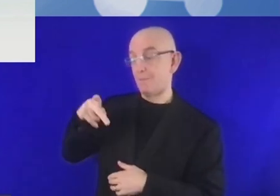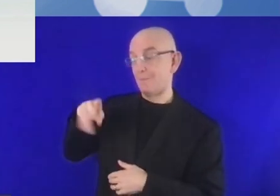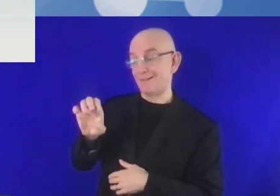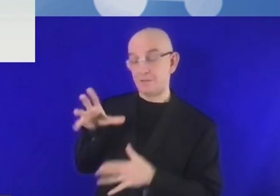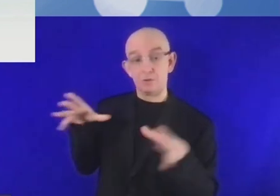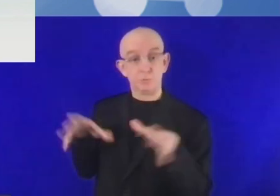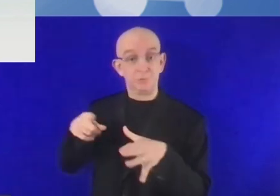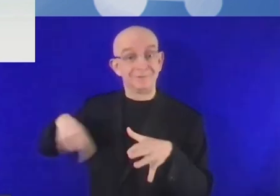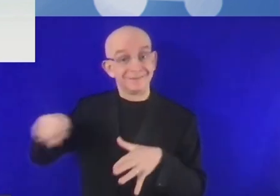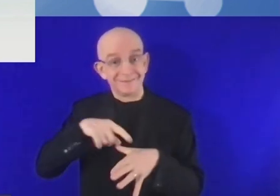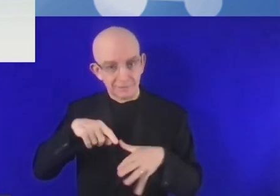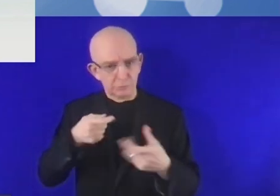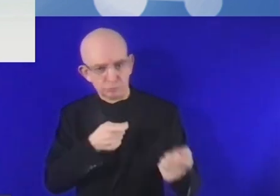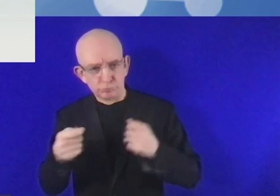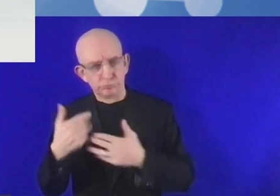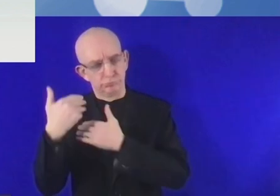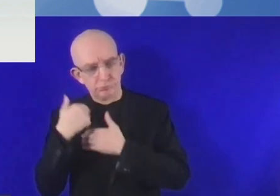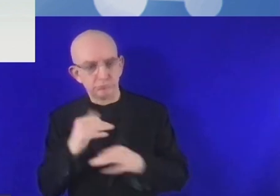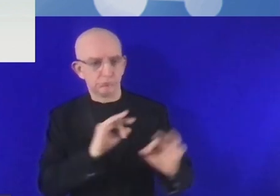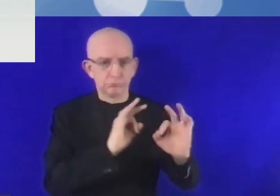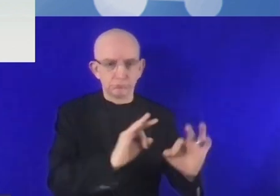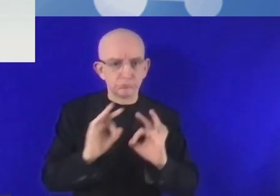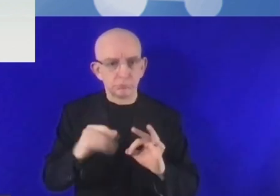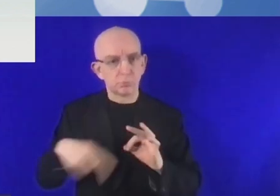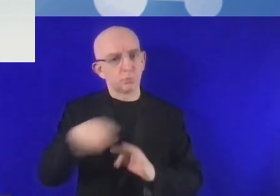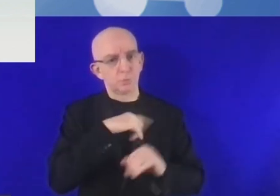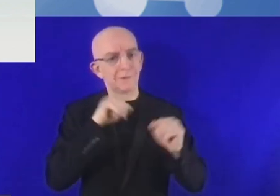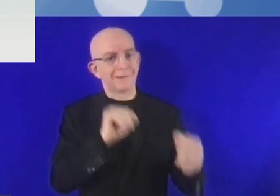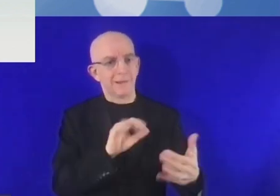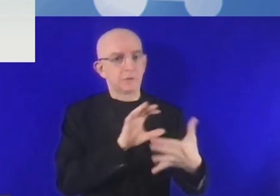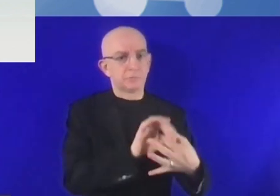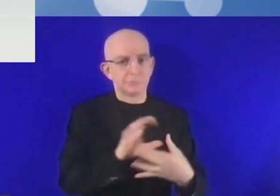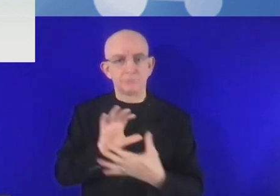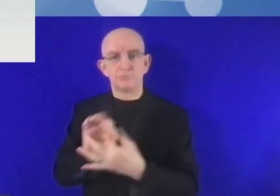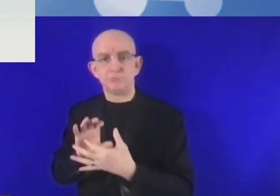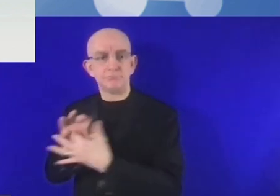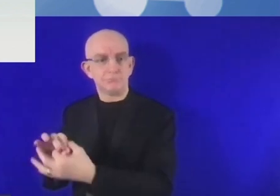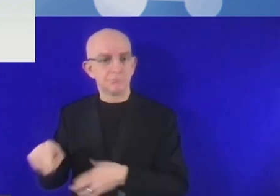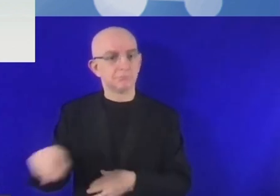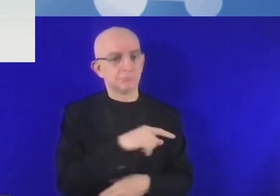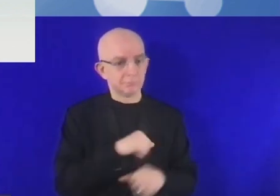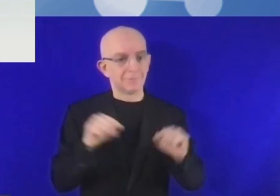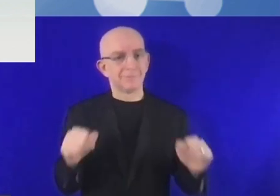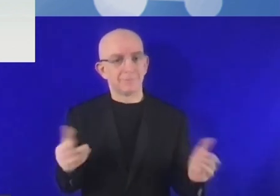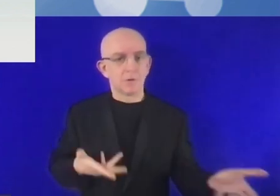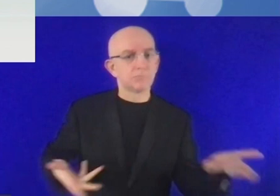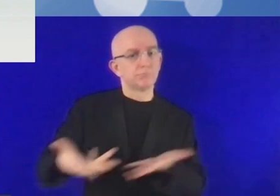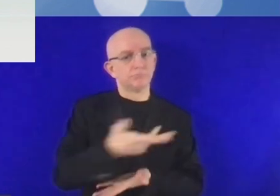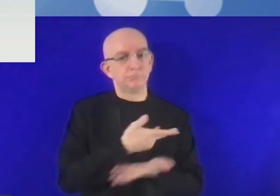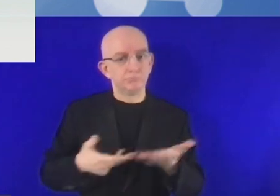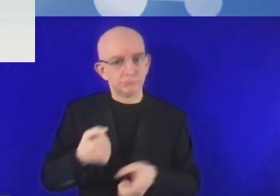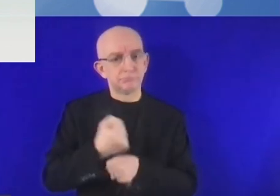uczestników. Pamiętajmy, że operatorzy sieci, którzy zrzeszeni są w społeczności RAIP, również w podobny